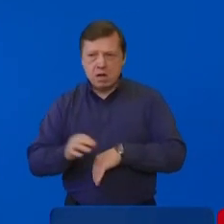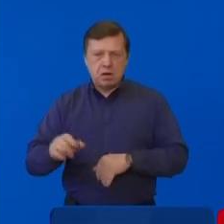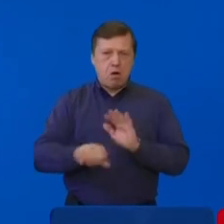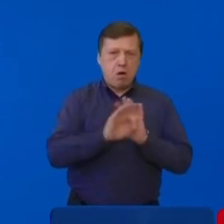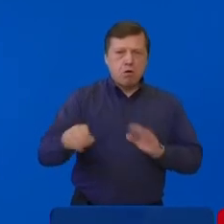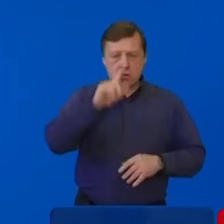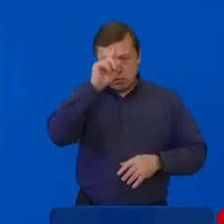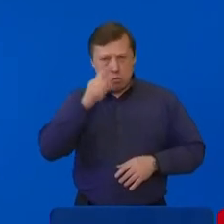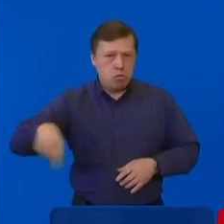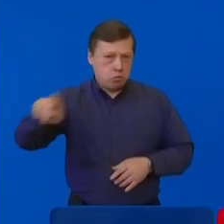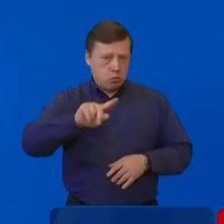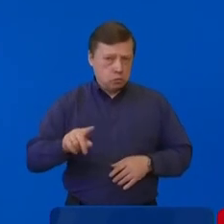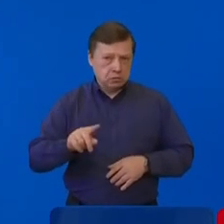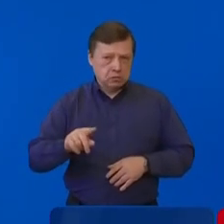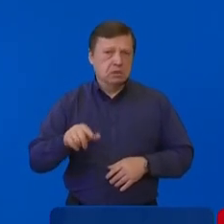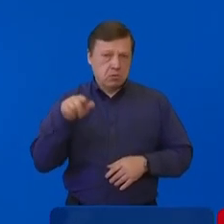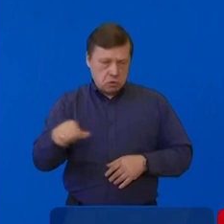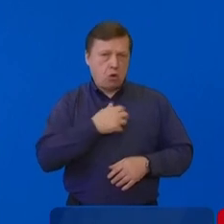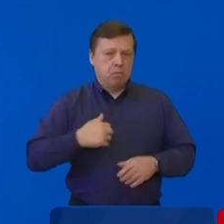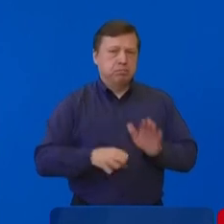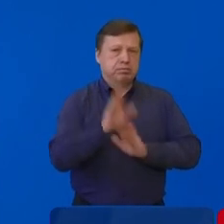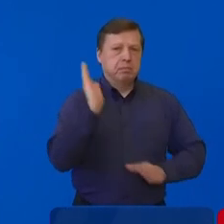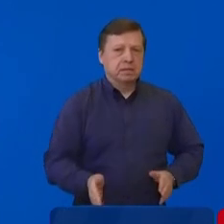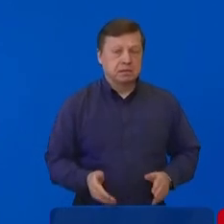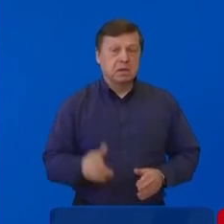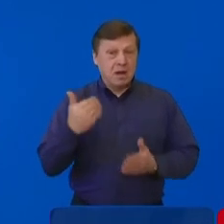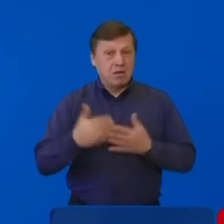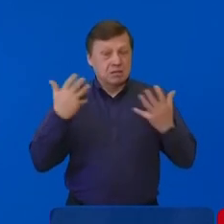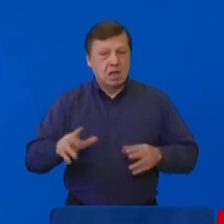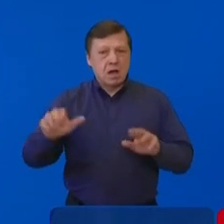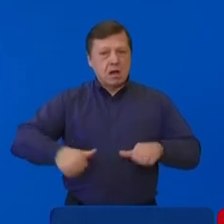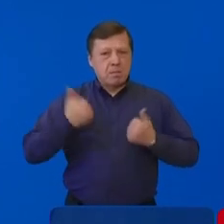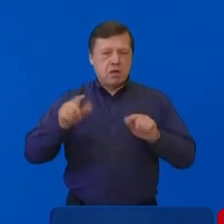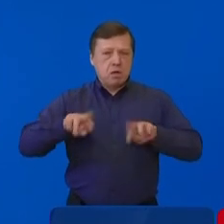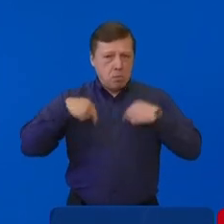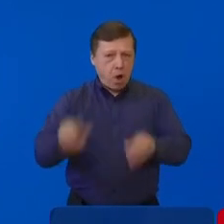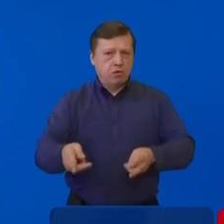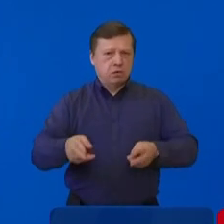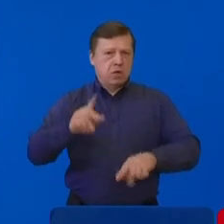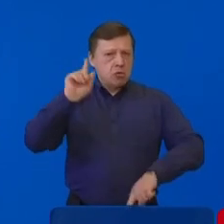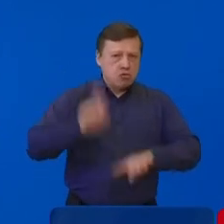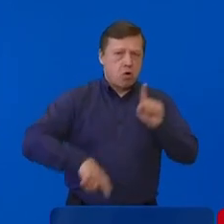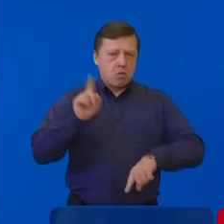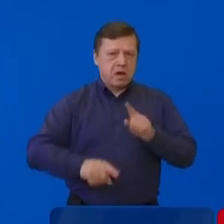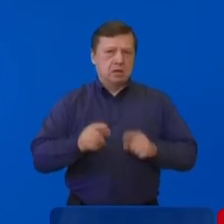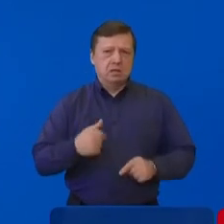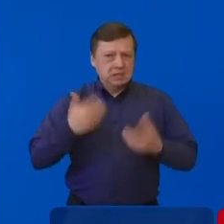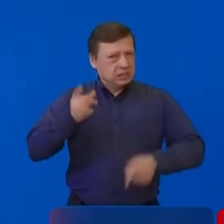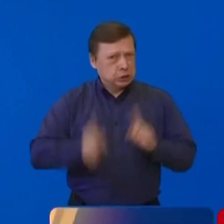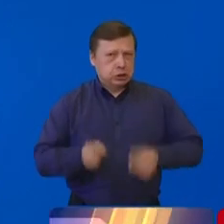w jak najbardziej normalny sposób. Żebyśmy mogli wrócić do tej normalności jak najszybciej,